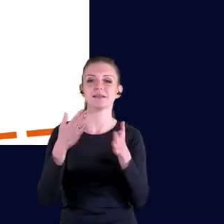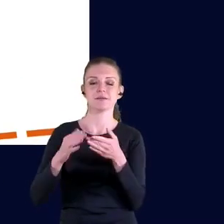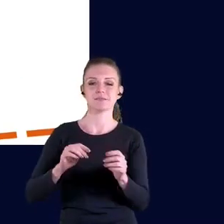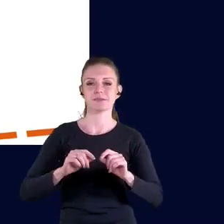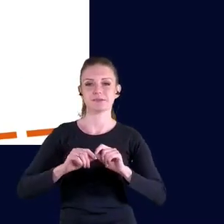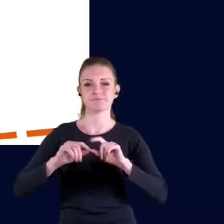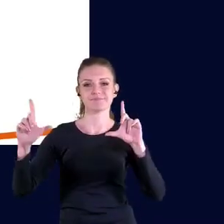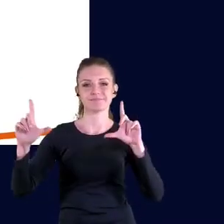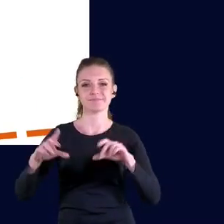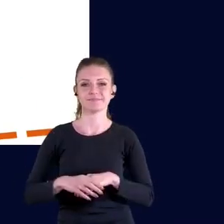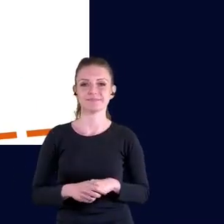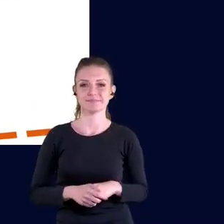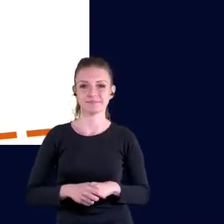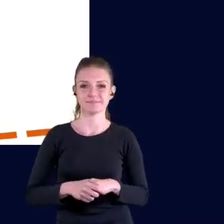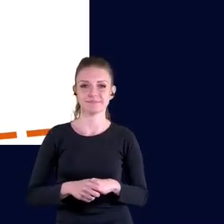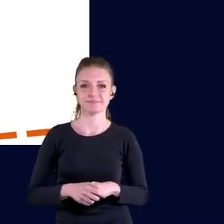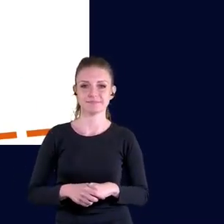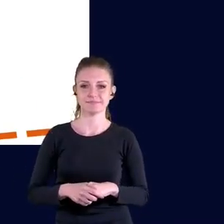slajd